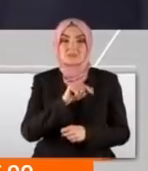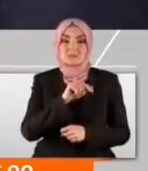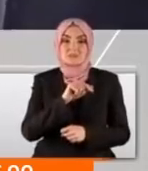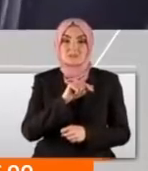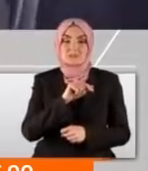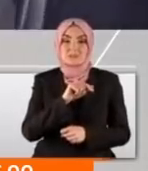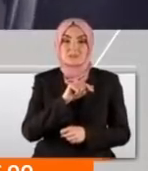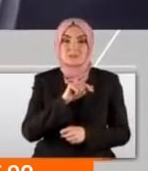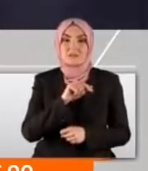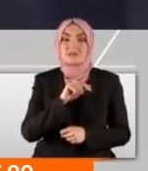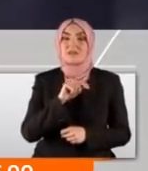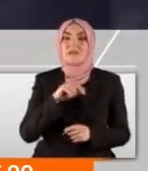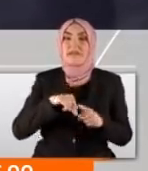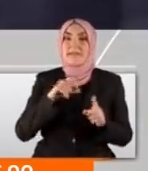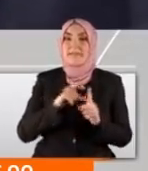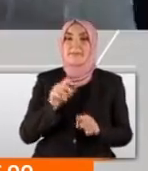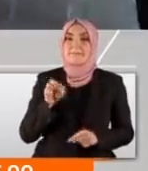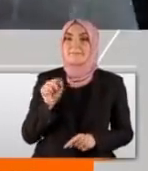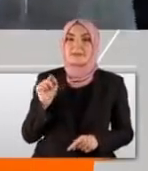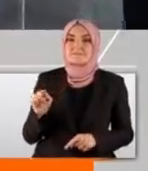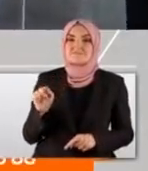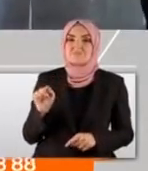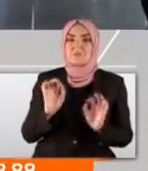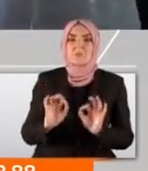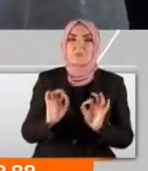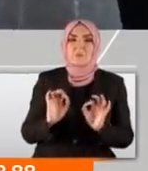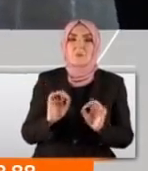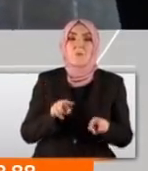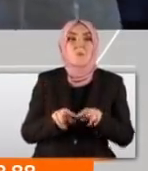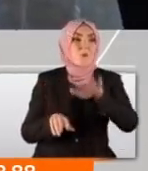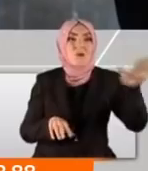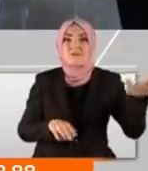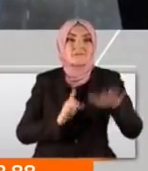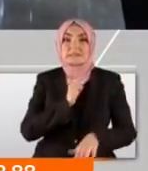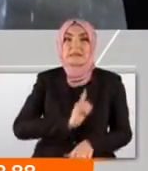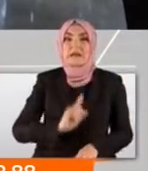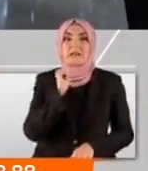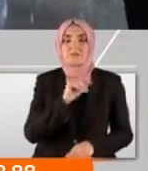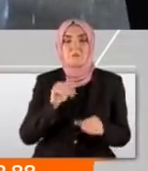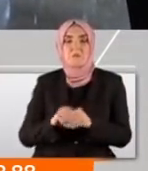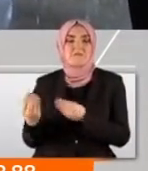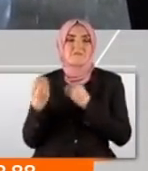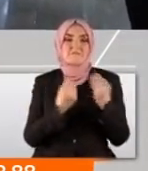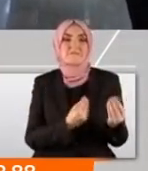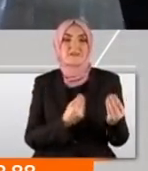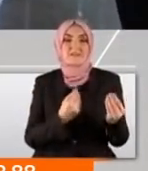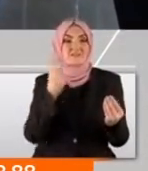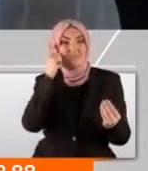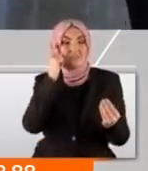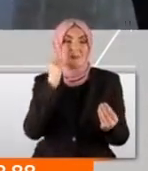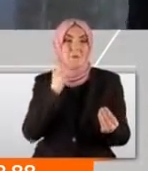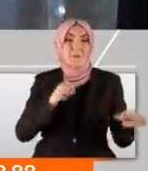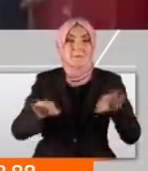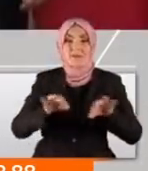HDP nasıl olsa işte muhalefetin adayına oy verir üzerinden strateji kuranlar